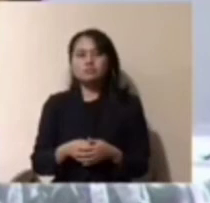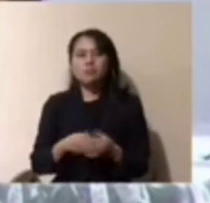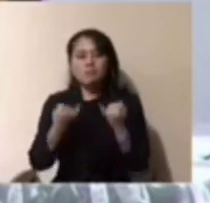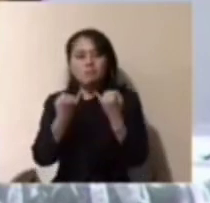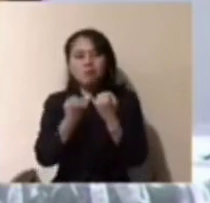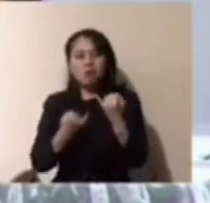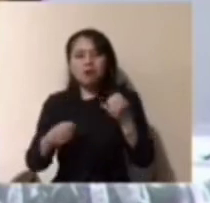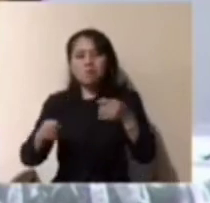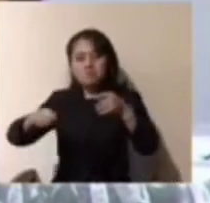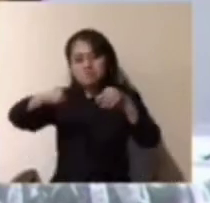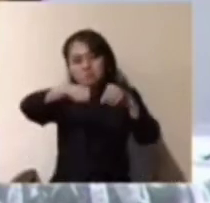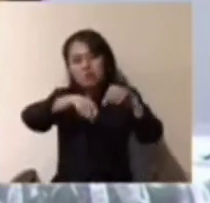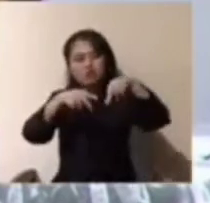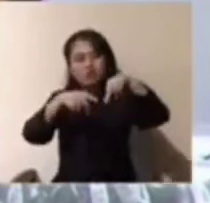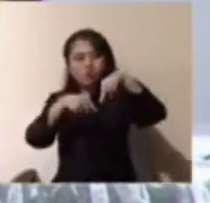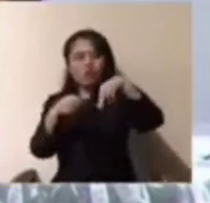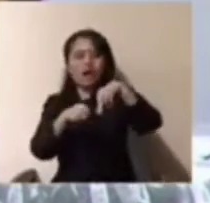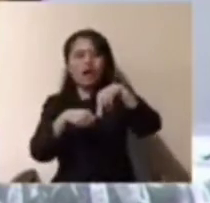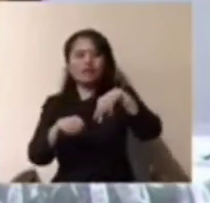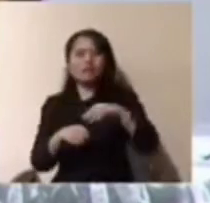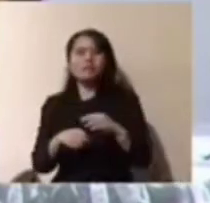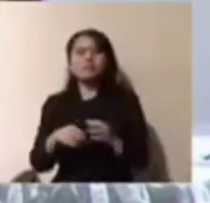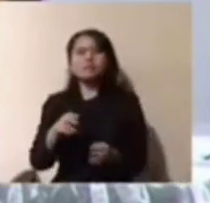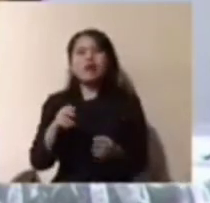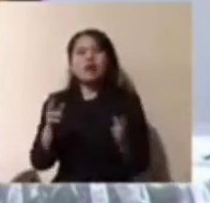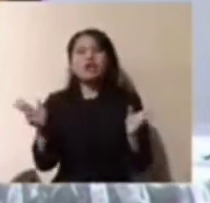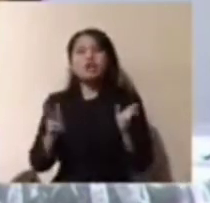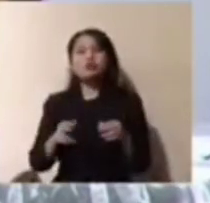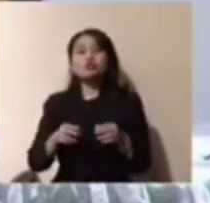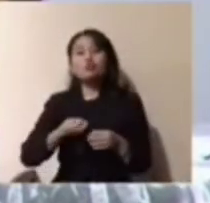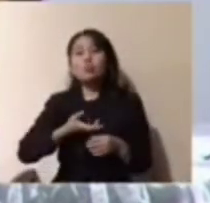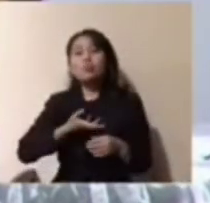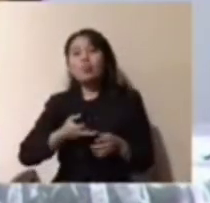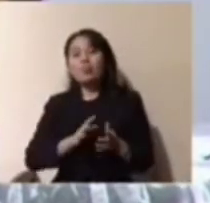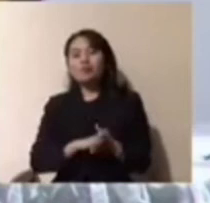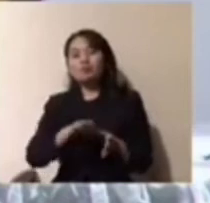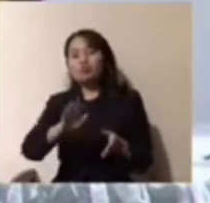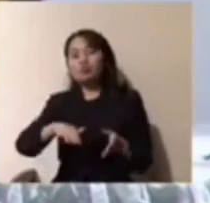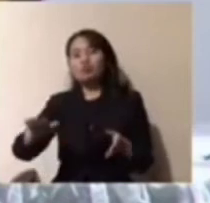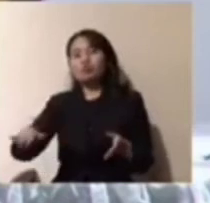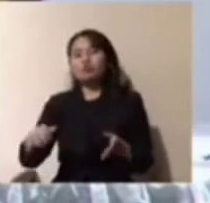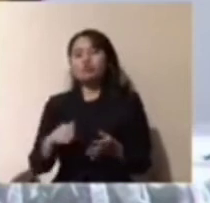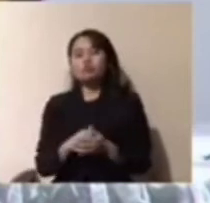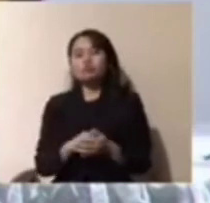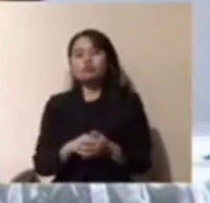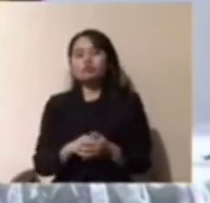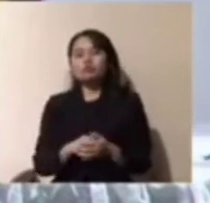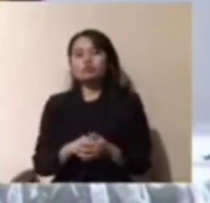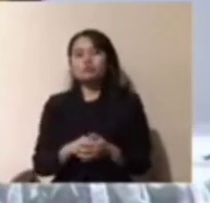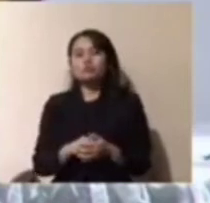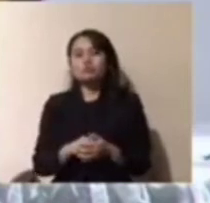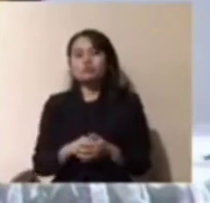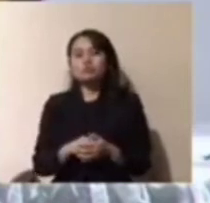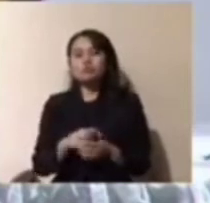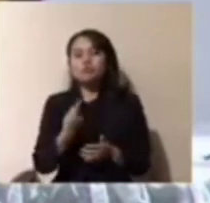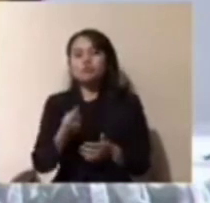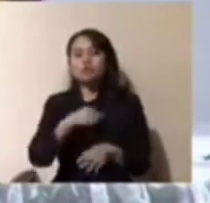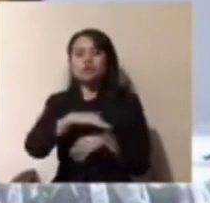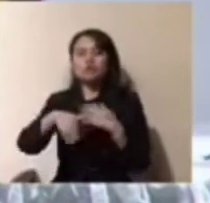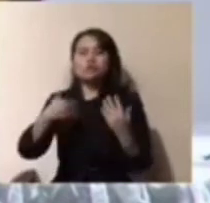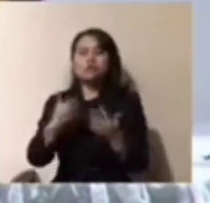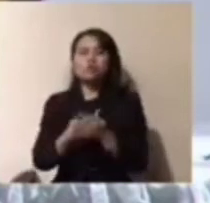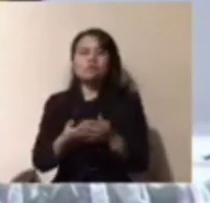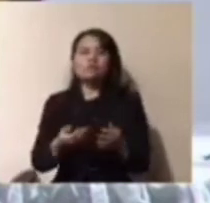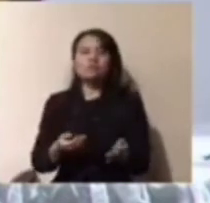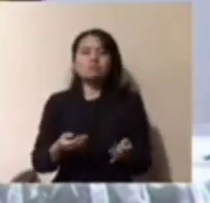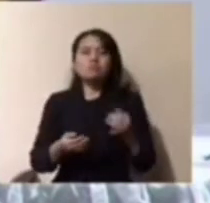pada akhir pembasuhan kaki, Yesus meminta supaya para murid kita semua